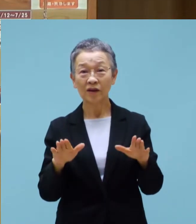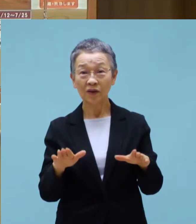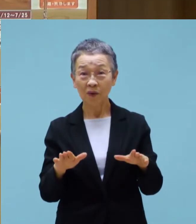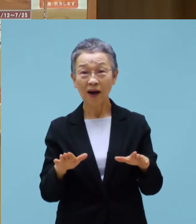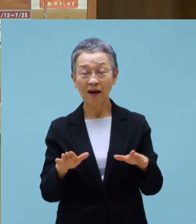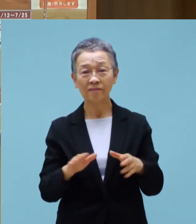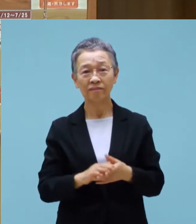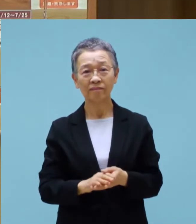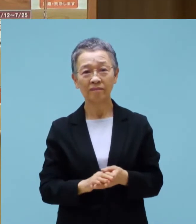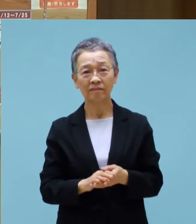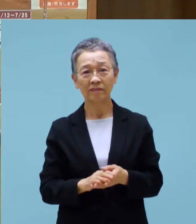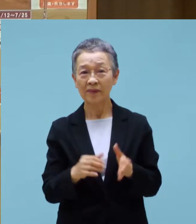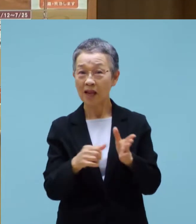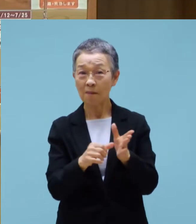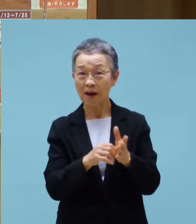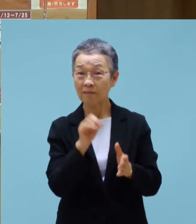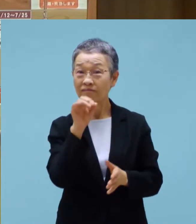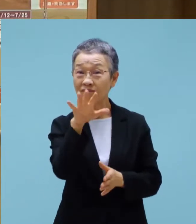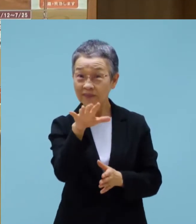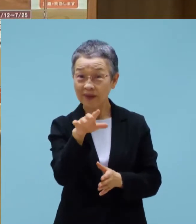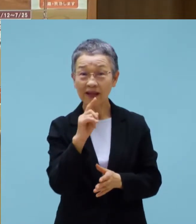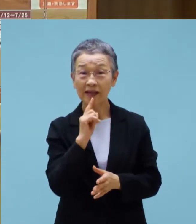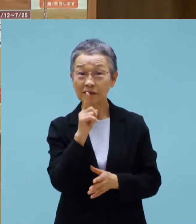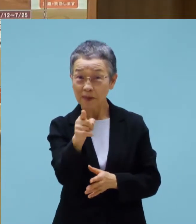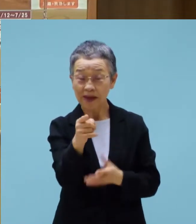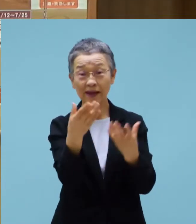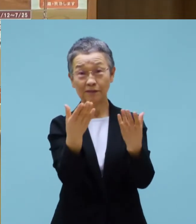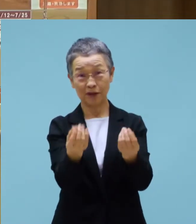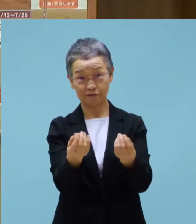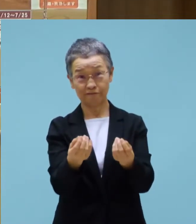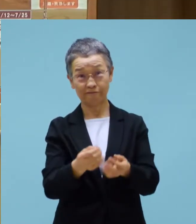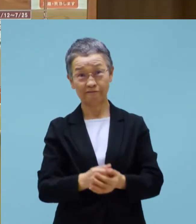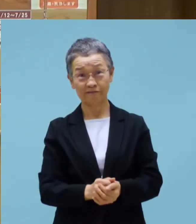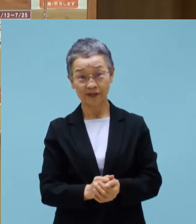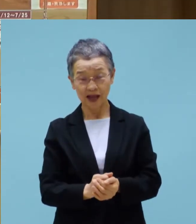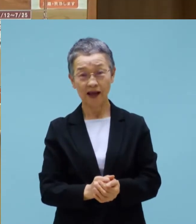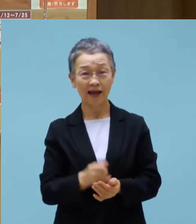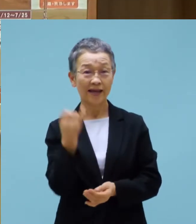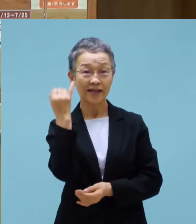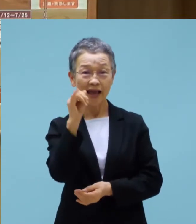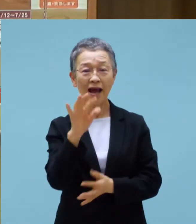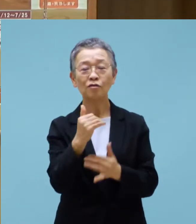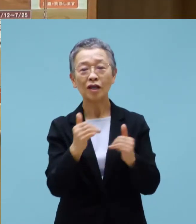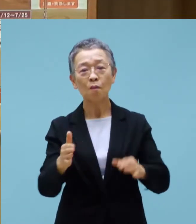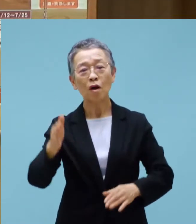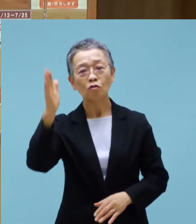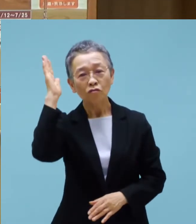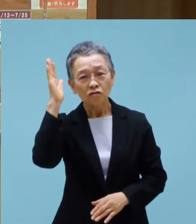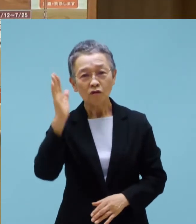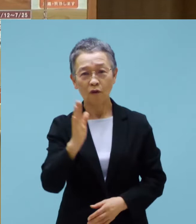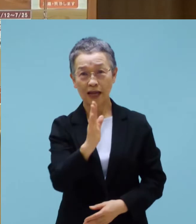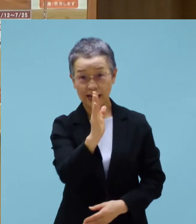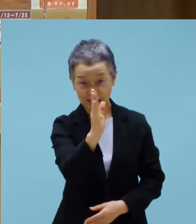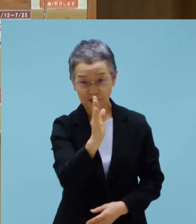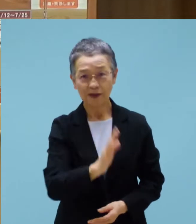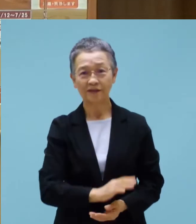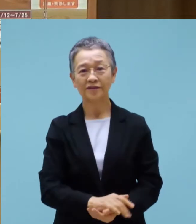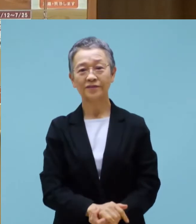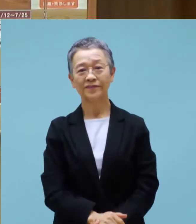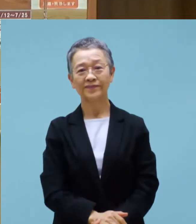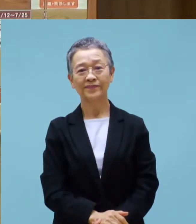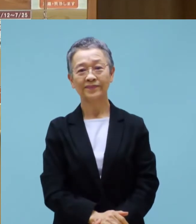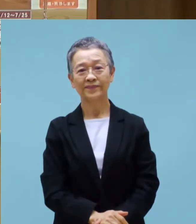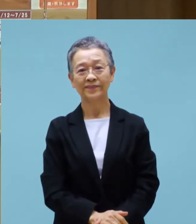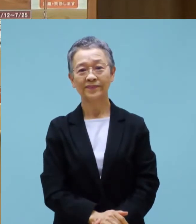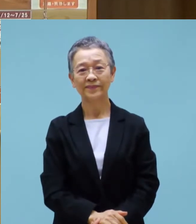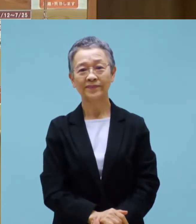お名前を呼んで指名をさせていただきますので、ご発言のある方は挙手をお願いをいたします。は